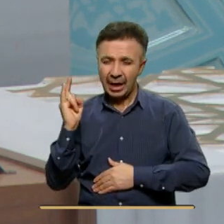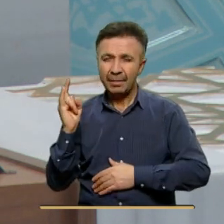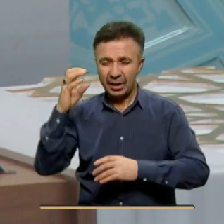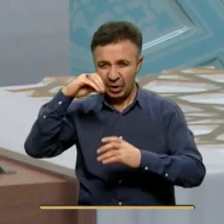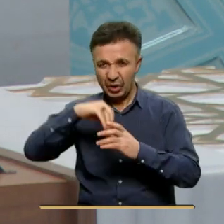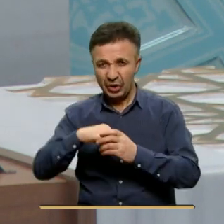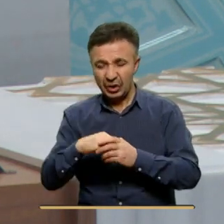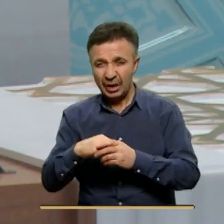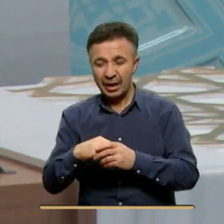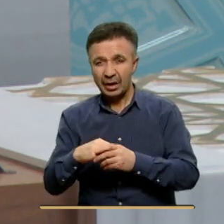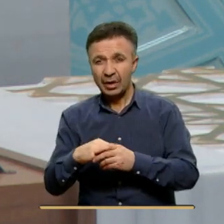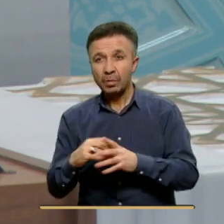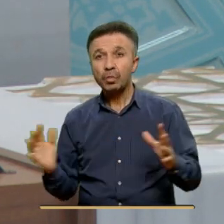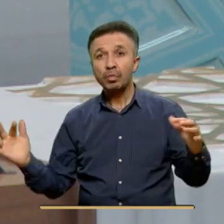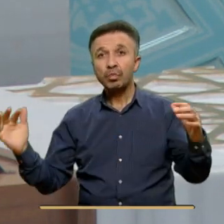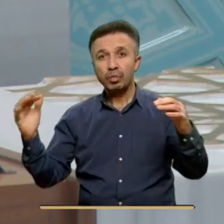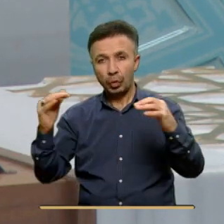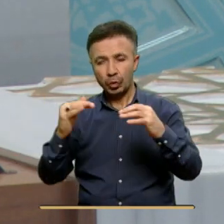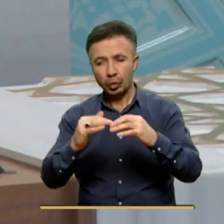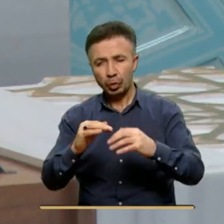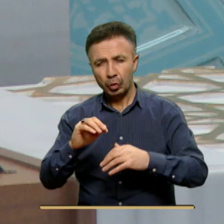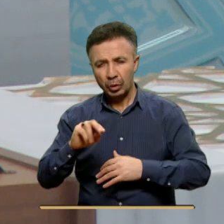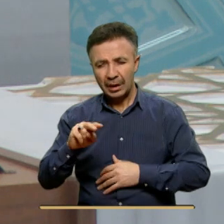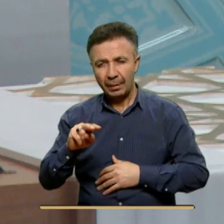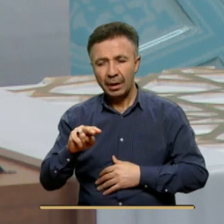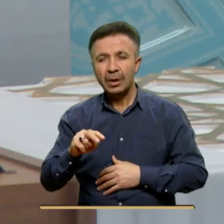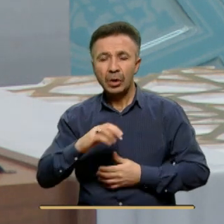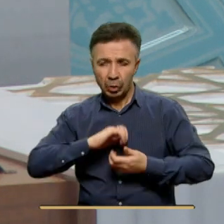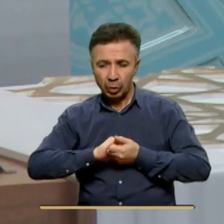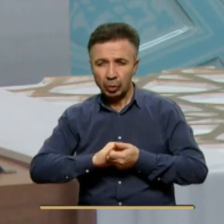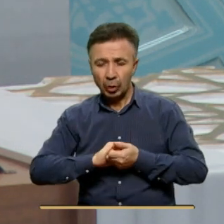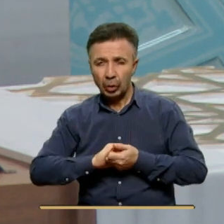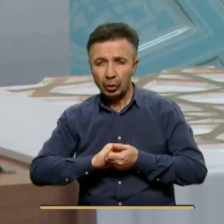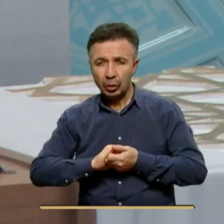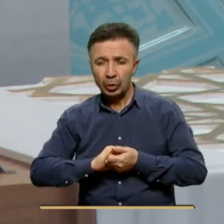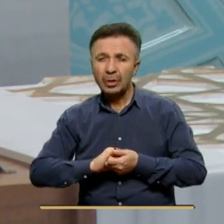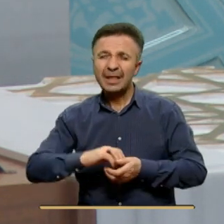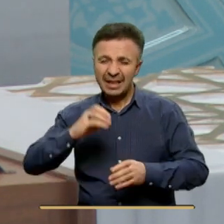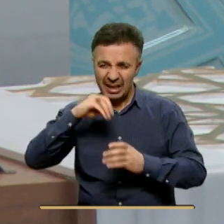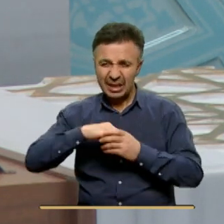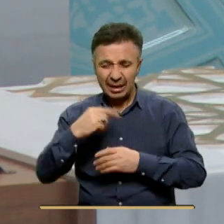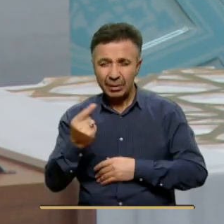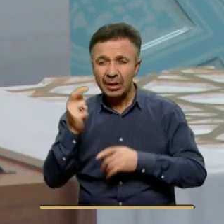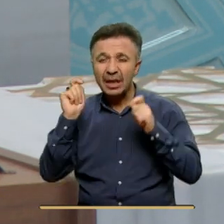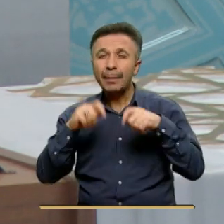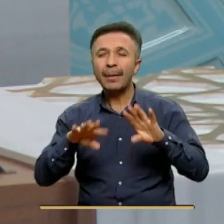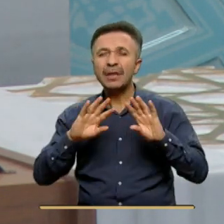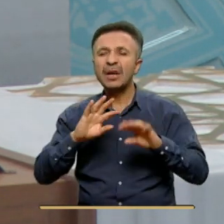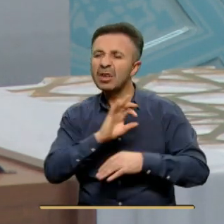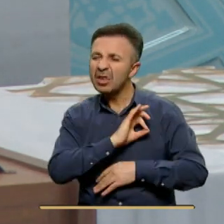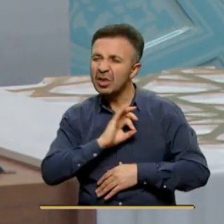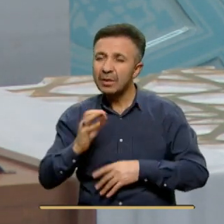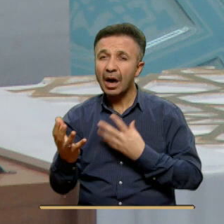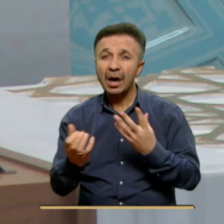buluşturduğu gibi, dostun dost için bir şey yapamayacağı, hiçbir alışverişin